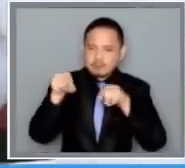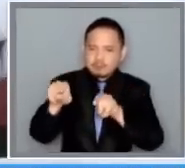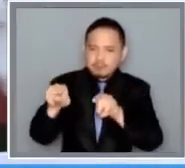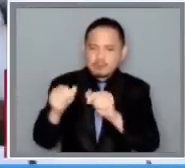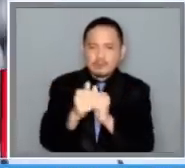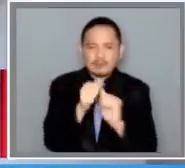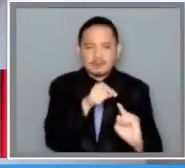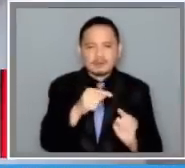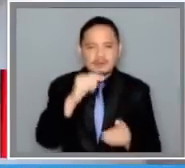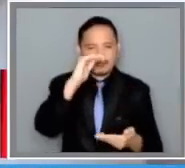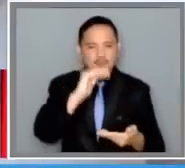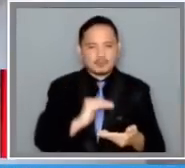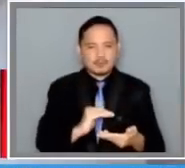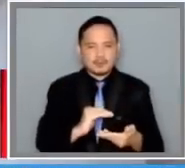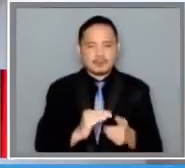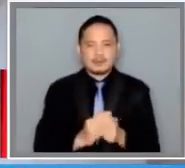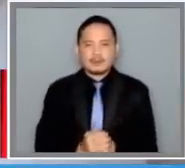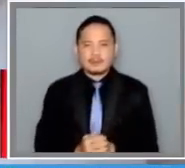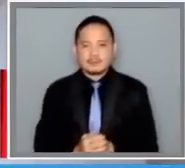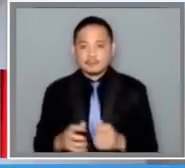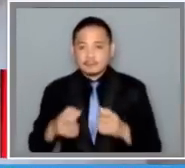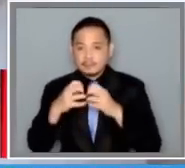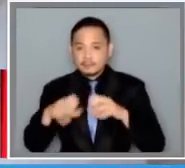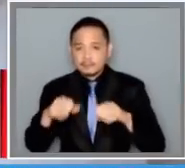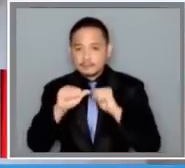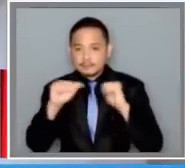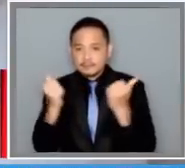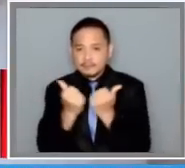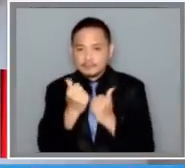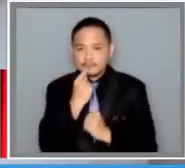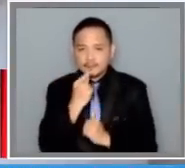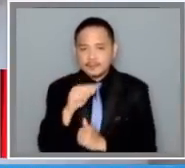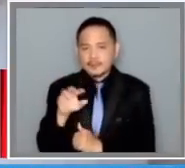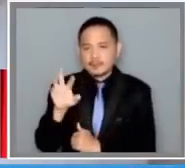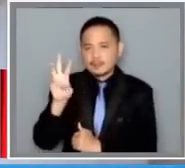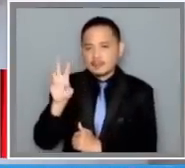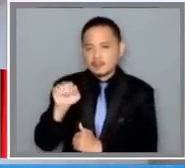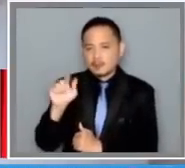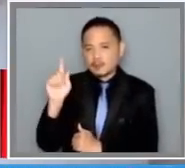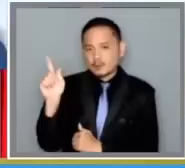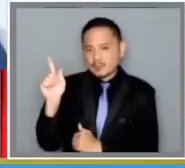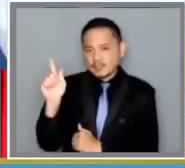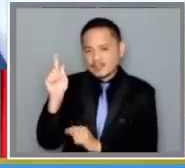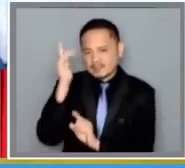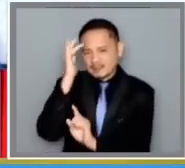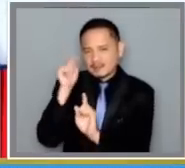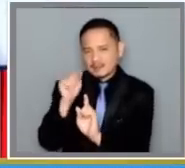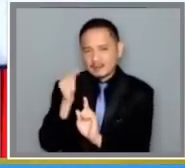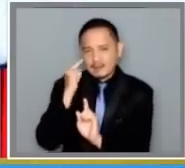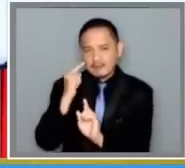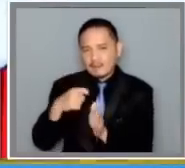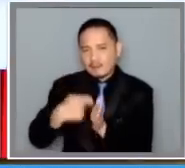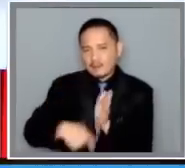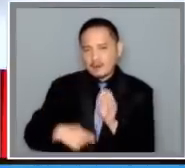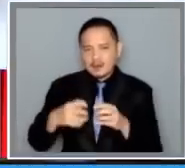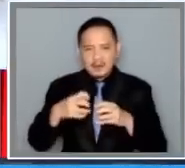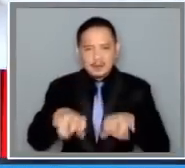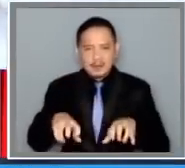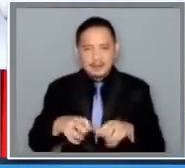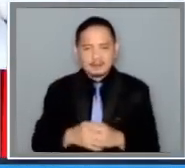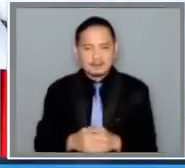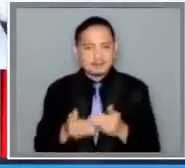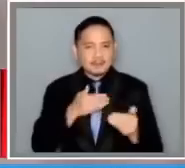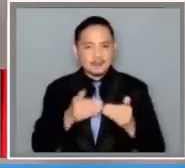Board Association, nakapako pa rin sa 6 pesos and 20 centavos ang ipinatutupad na farm gate price kahit pa nabawasan ang